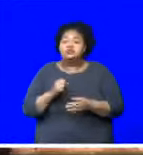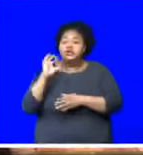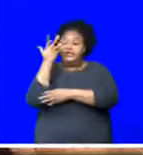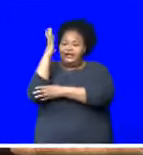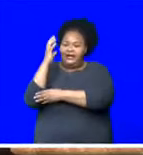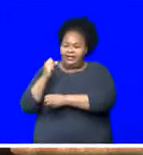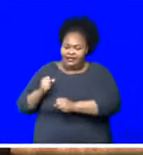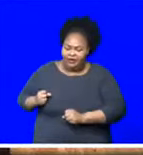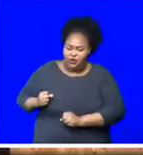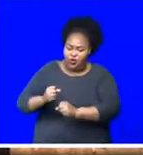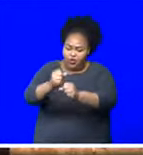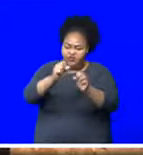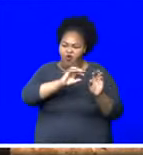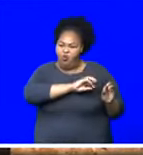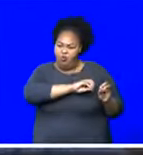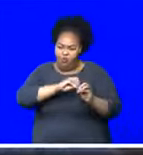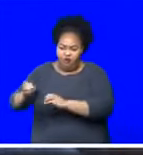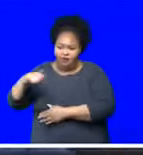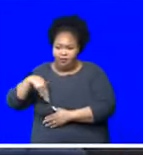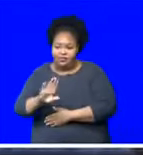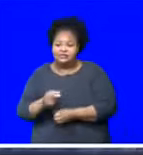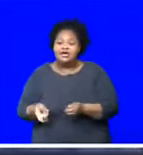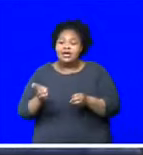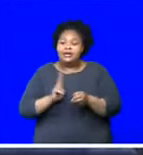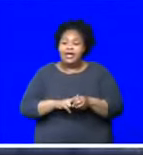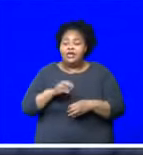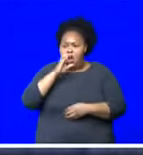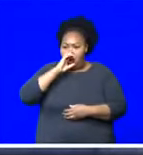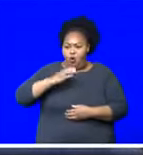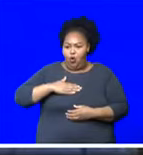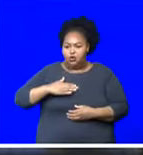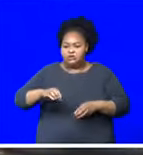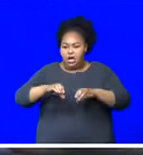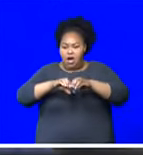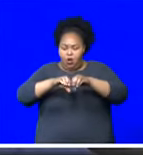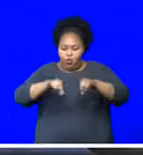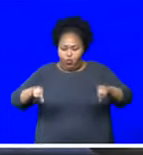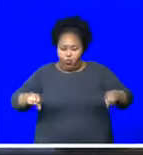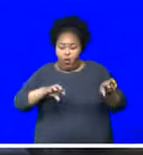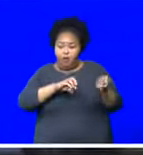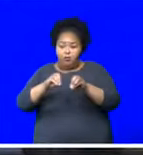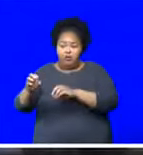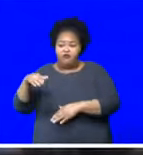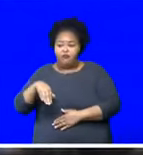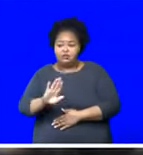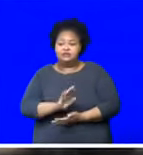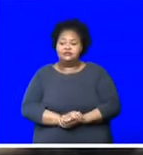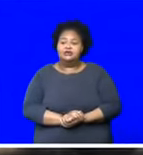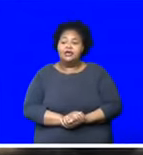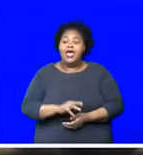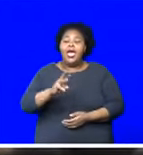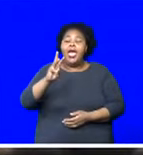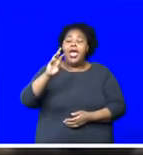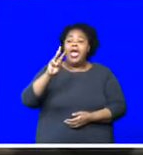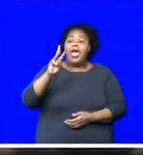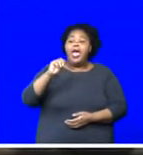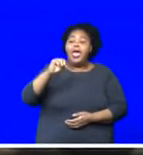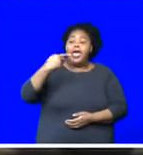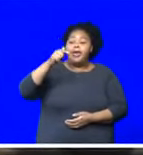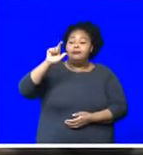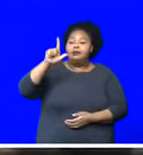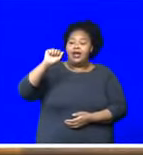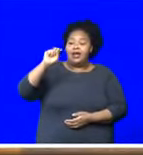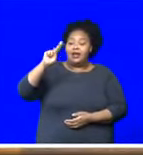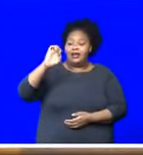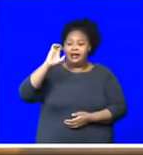mayophuma emhlaleni nje nakhona kude lo mgwaqo ngalokuthi inkinga